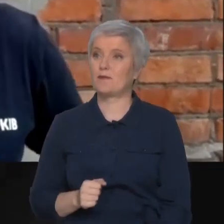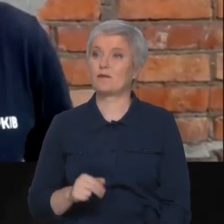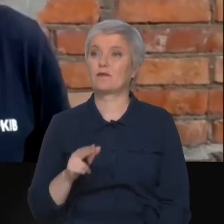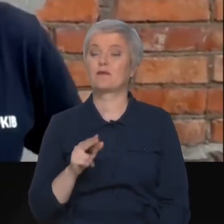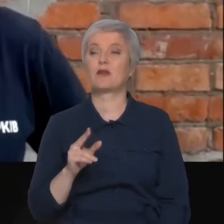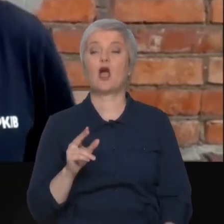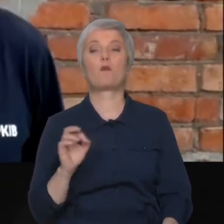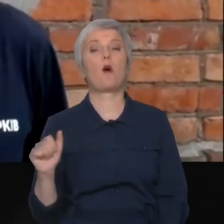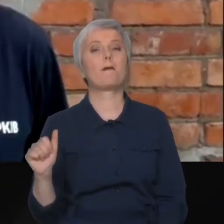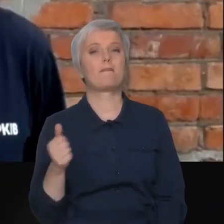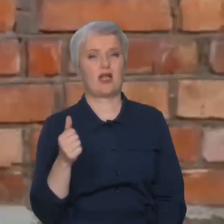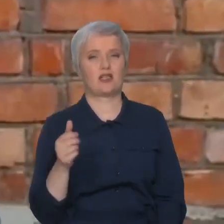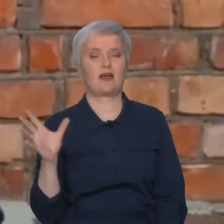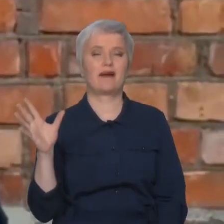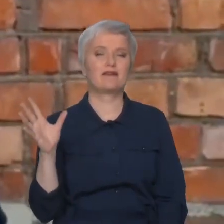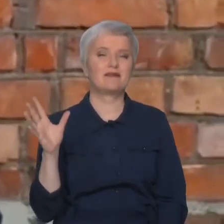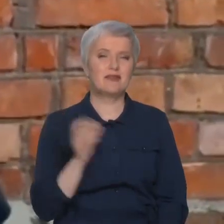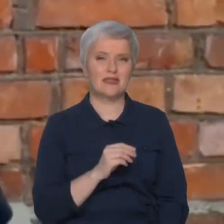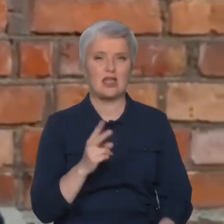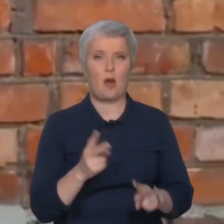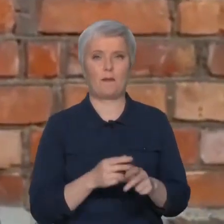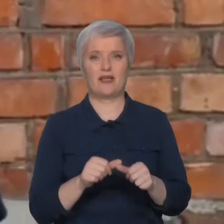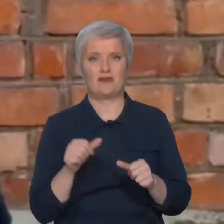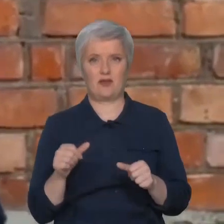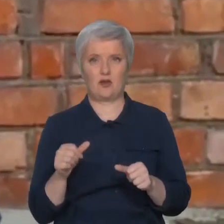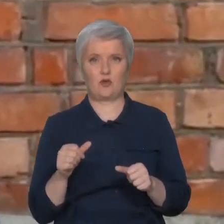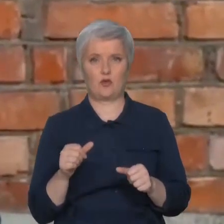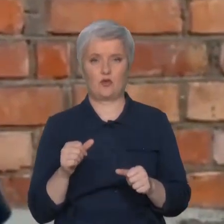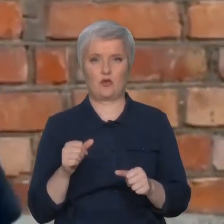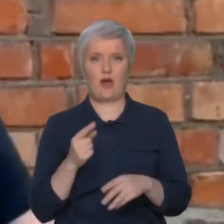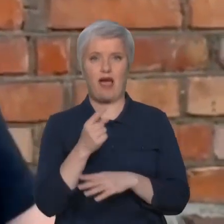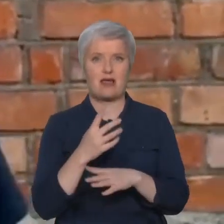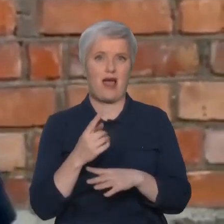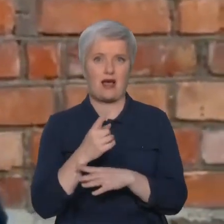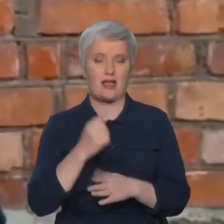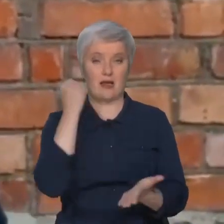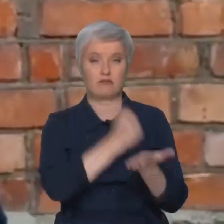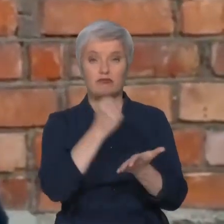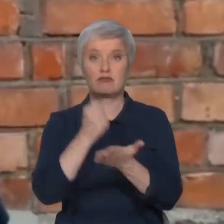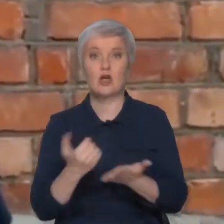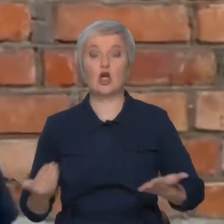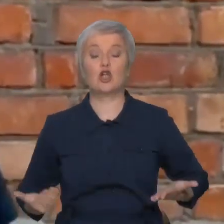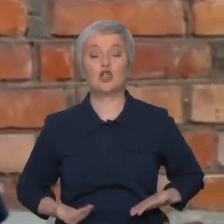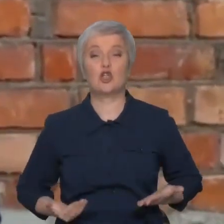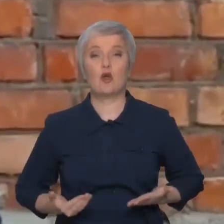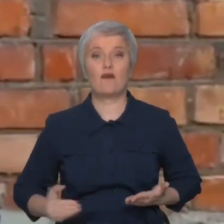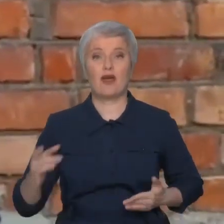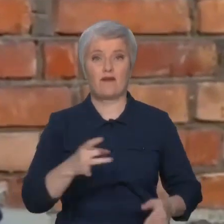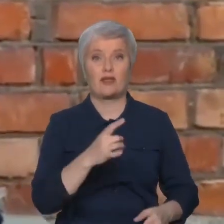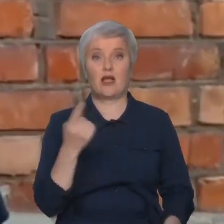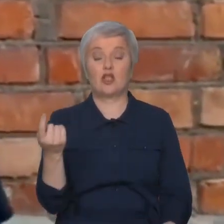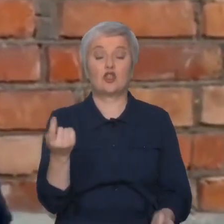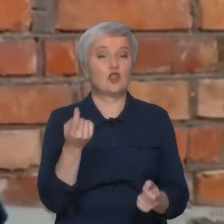Денис, по-перше, усі без винятку ракети поцілили по житлових кварталах. Жодного влучання по військових,